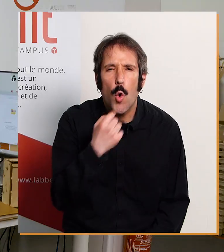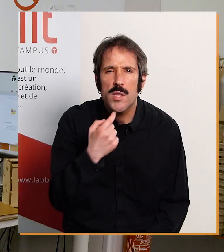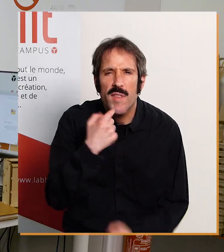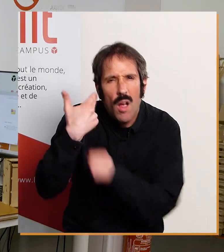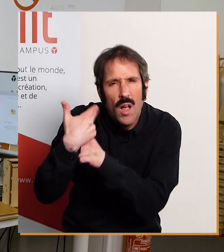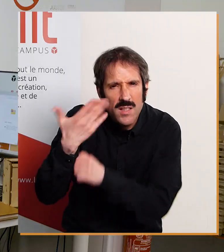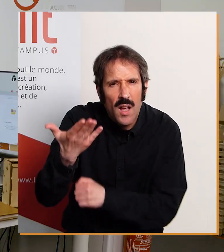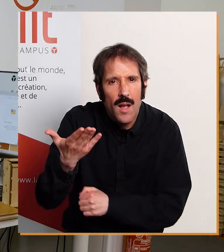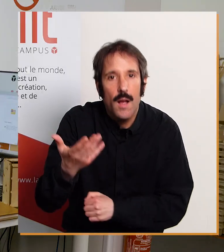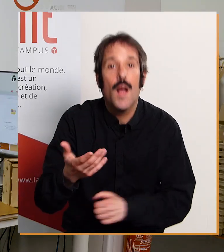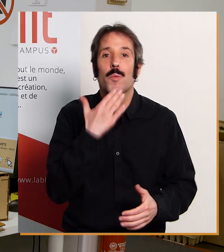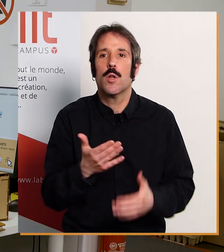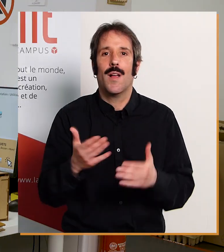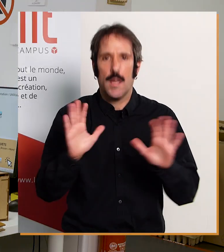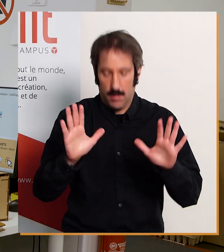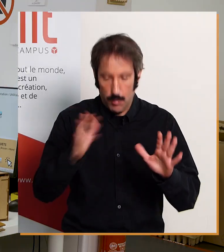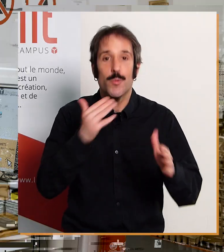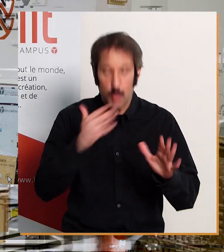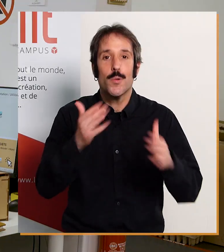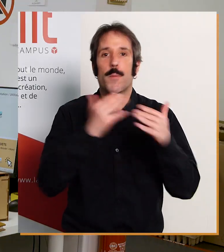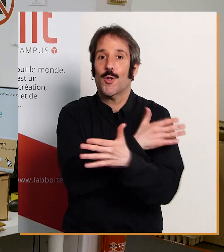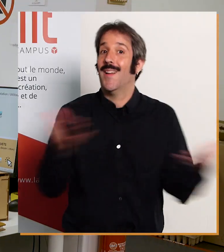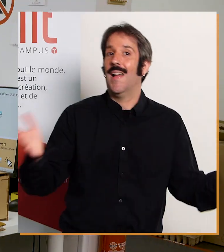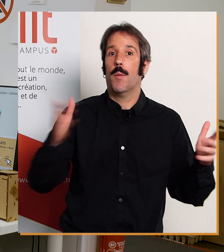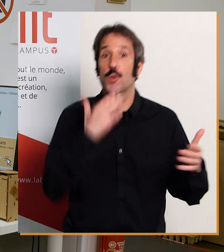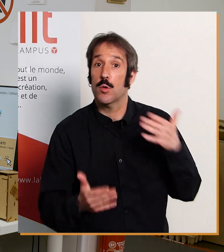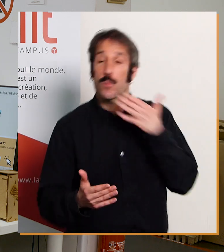Je vois que c'est rouge. Quand c'est rouge, c'est enregistré. Bonjour, il faut que je regarde. Bonjour tout le